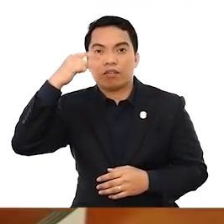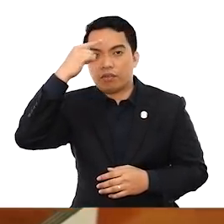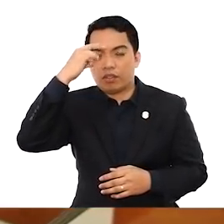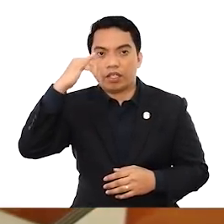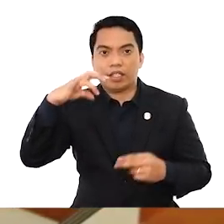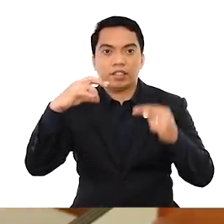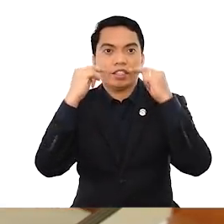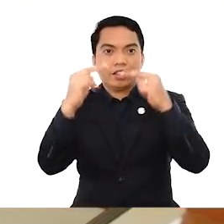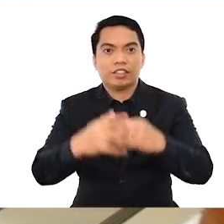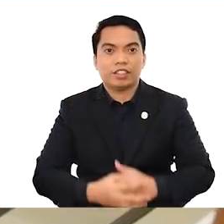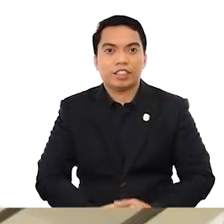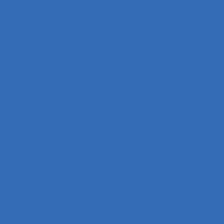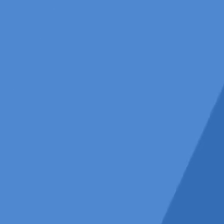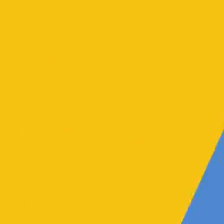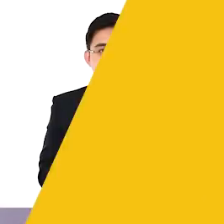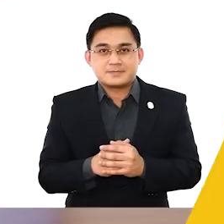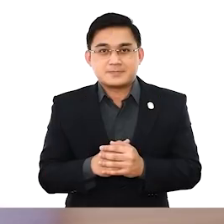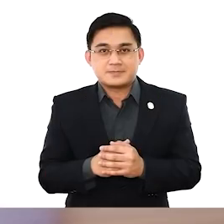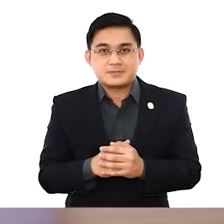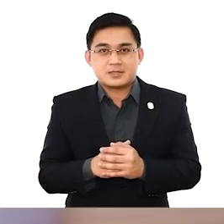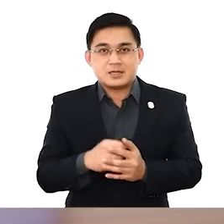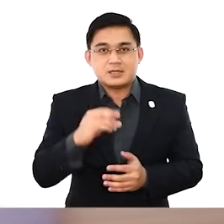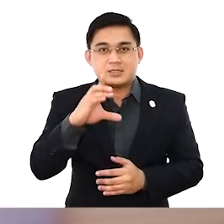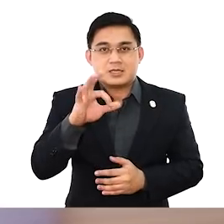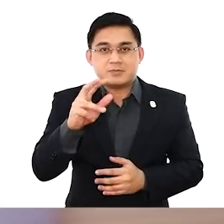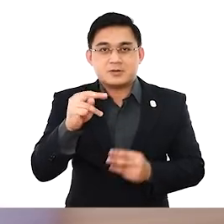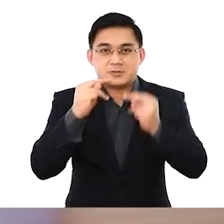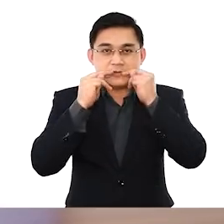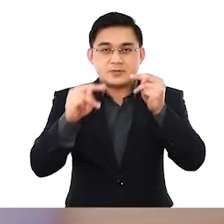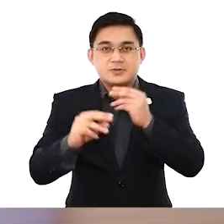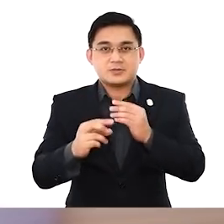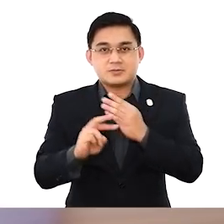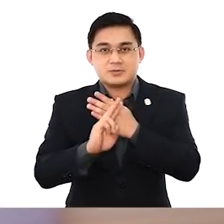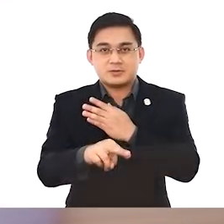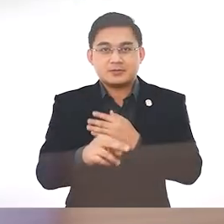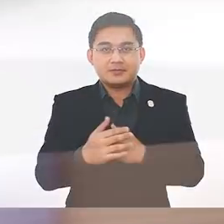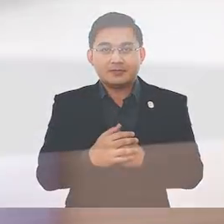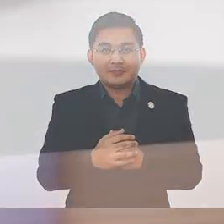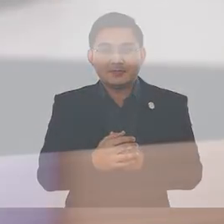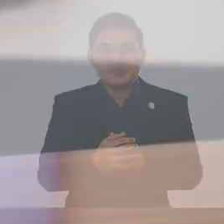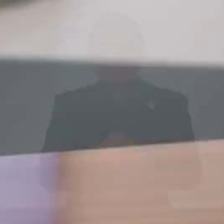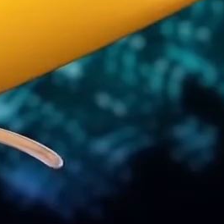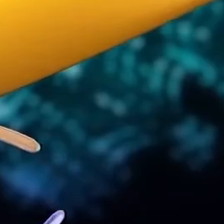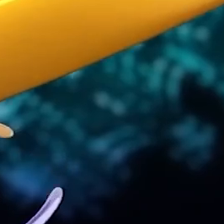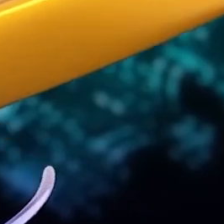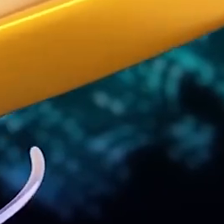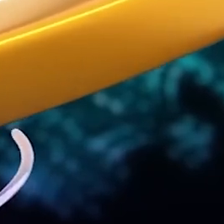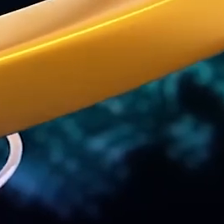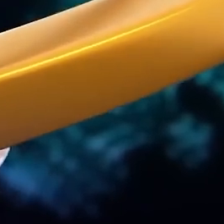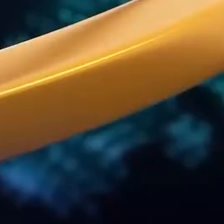Cristo News Network. Magbabalik pa po ang CFO News.